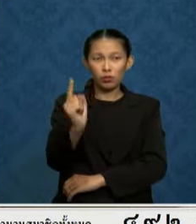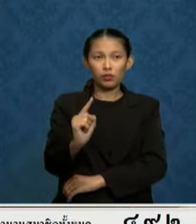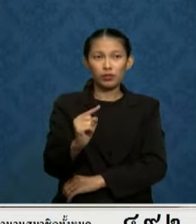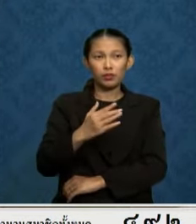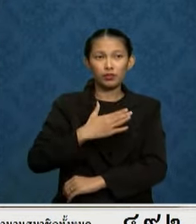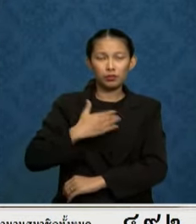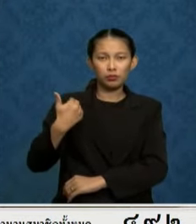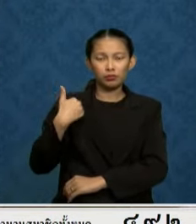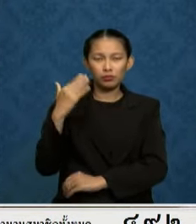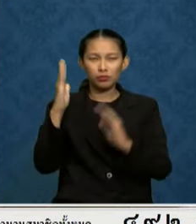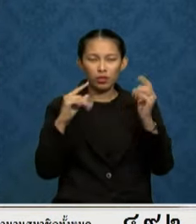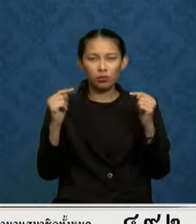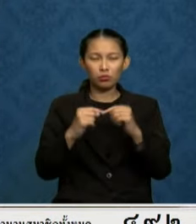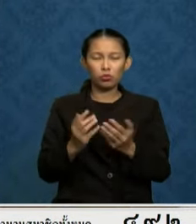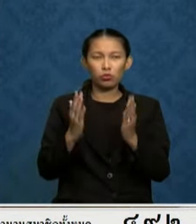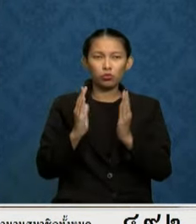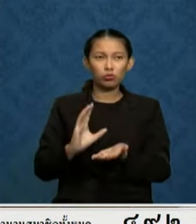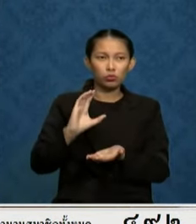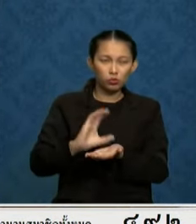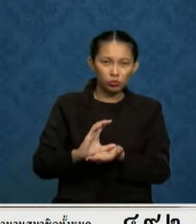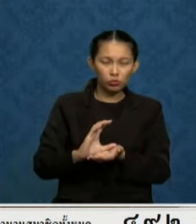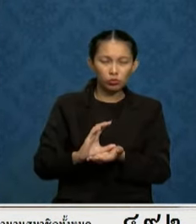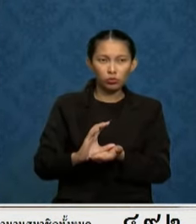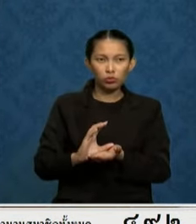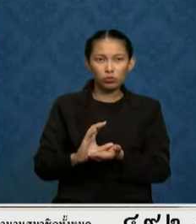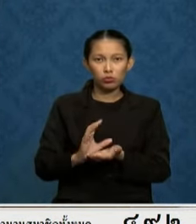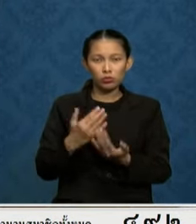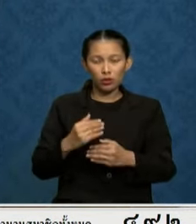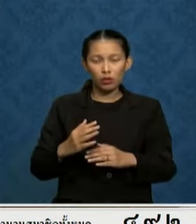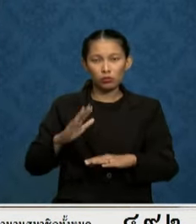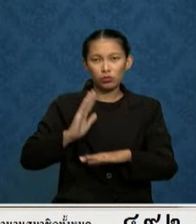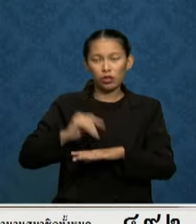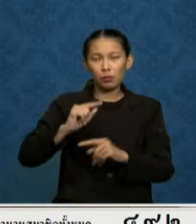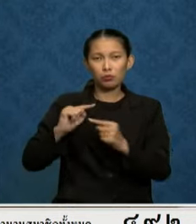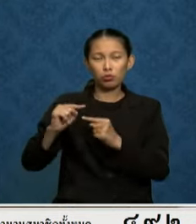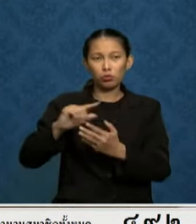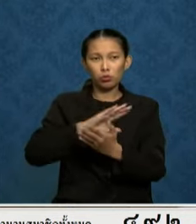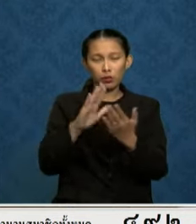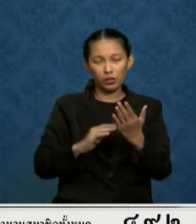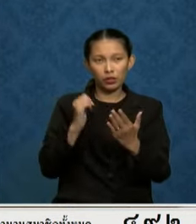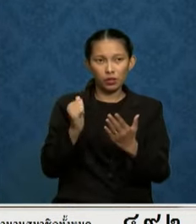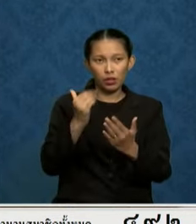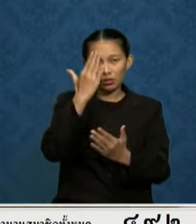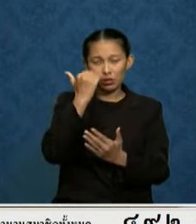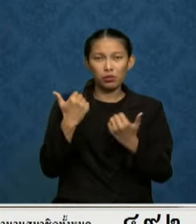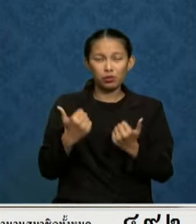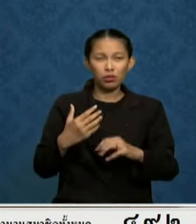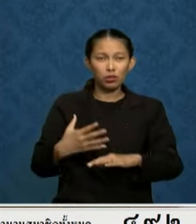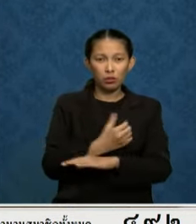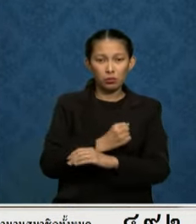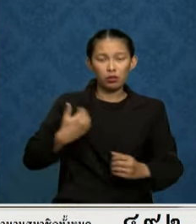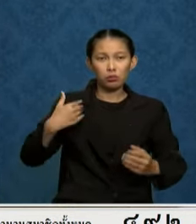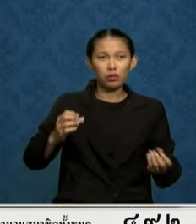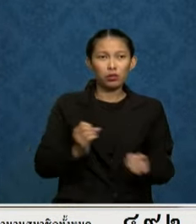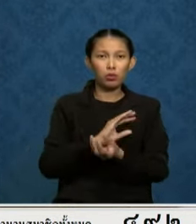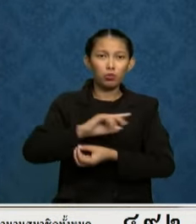เรียกรความเชื่อมั่นจากนกโงทุนแล้วก็เพิ่มขีดความสามารถให้ประเทศเพรหลายคนบนว่าสถระภพทการเมืองมผกะทบ